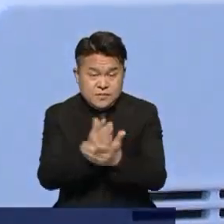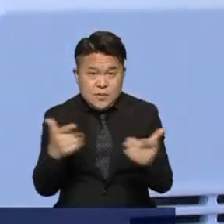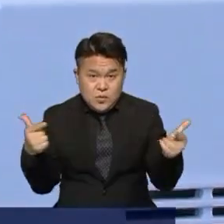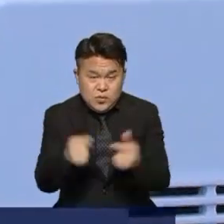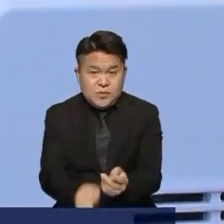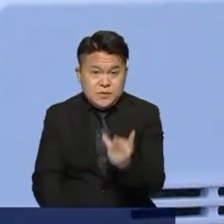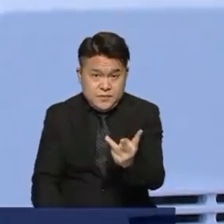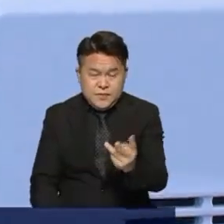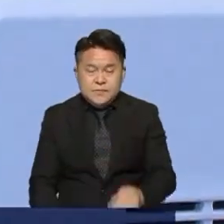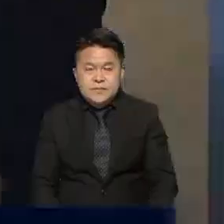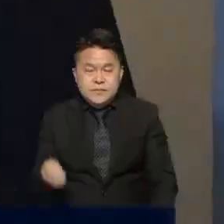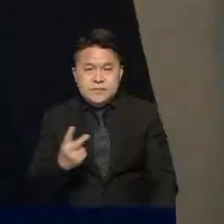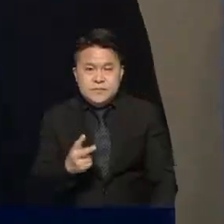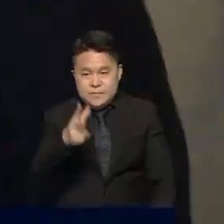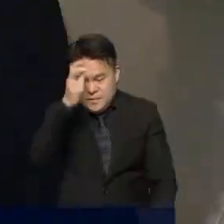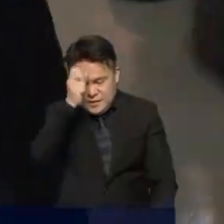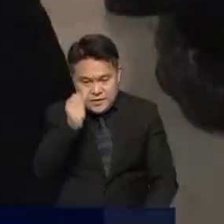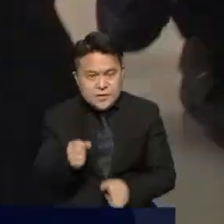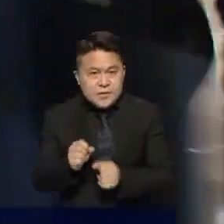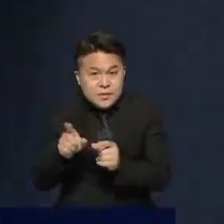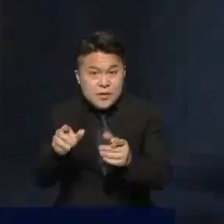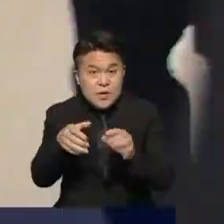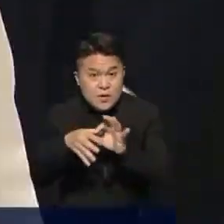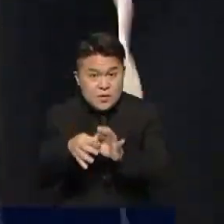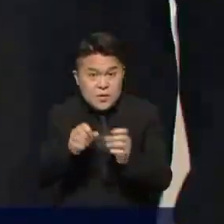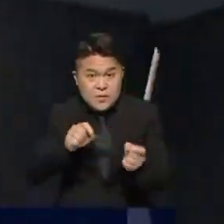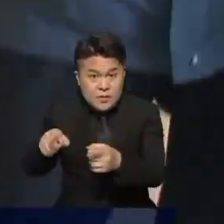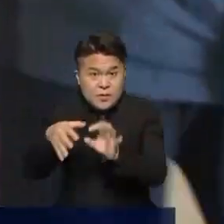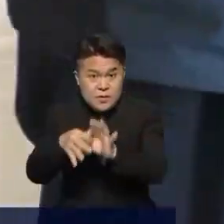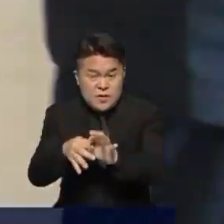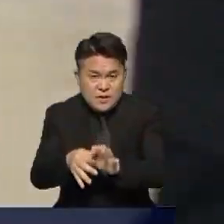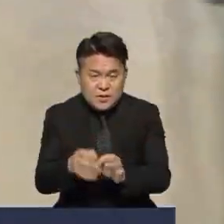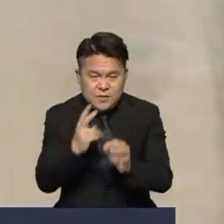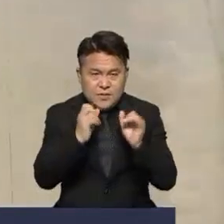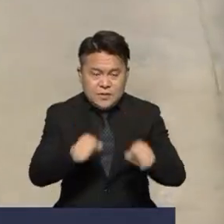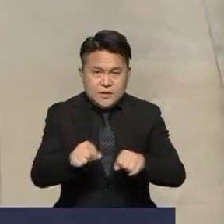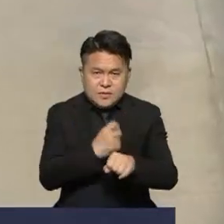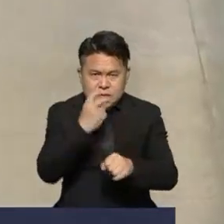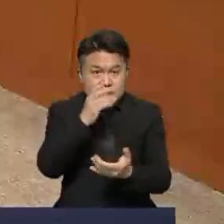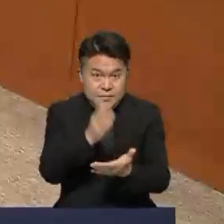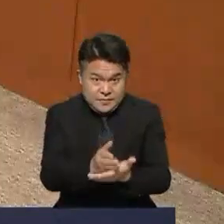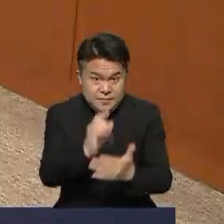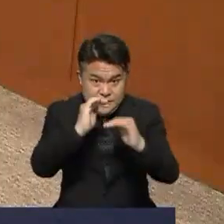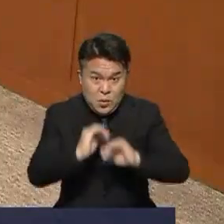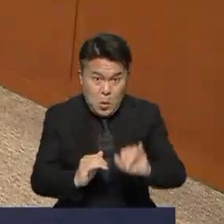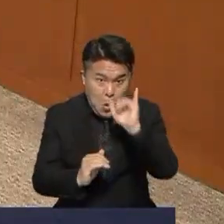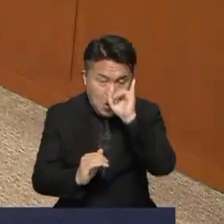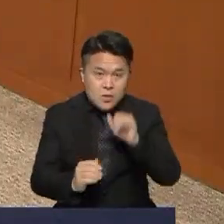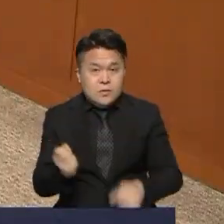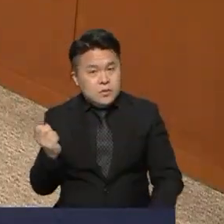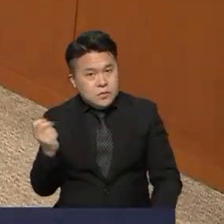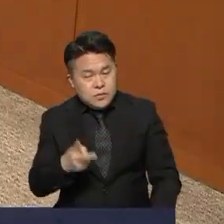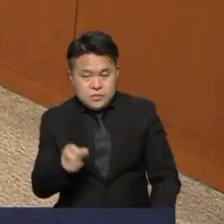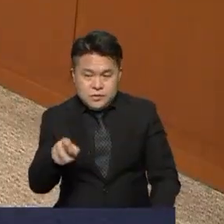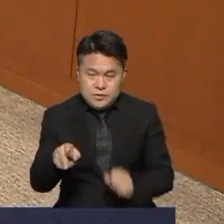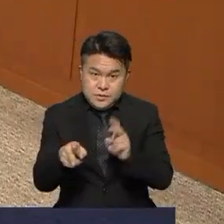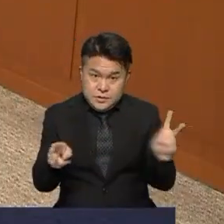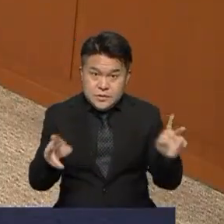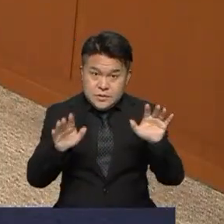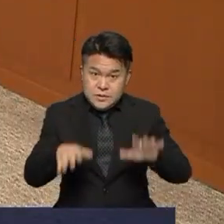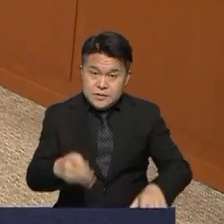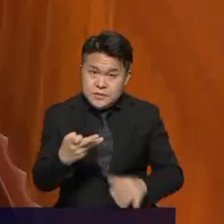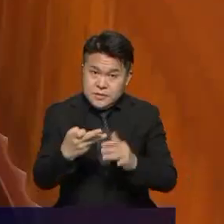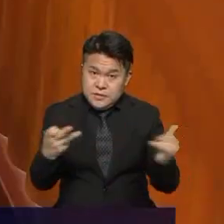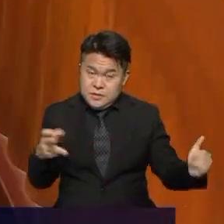했습니다. 경찰 송치 사건에 대해 검찰의 별건 수사를 금지하는 내용도 담겼습니다. 중재안에는 또 여야가